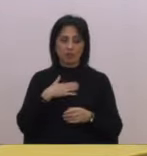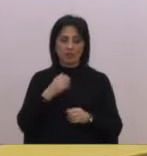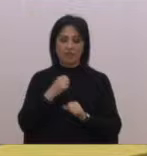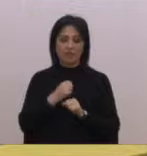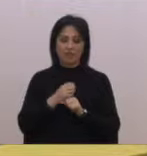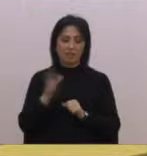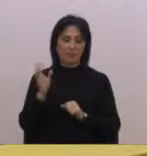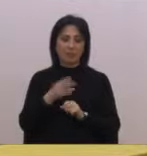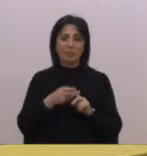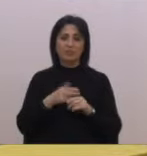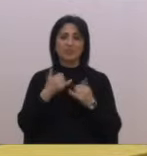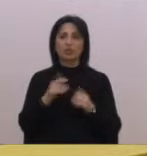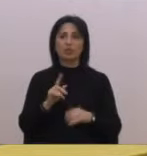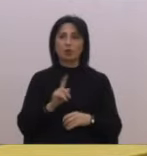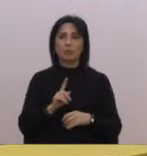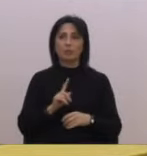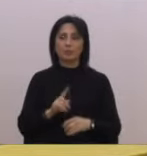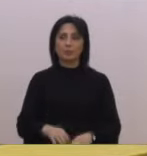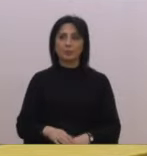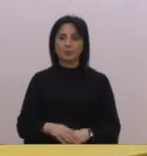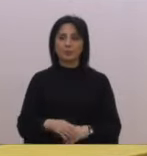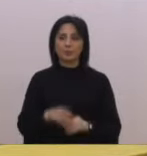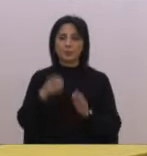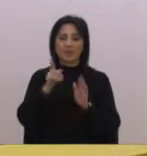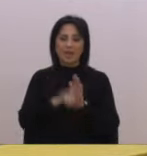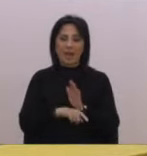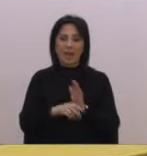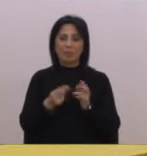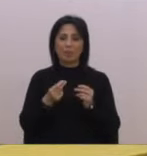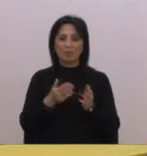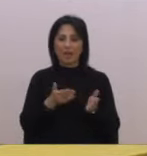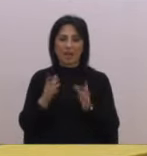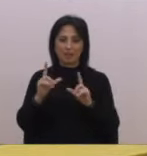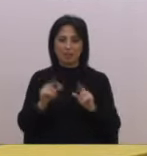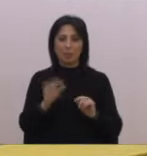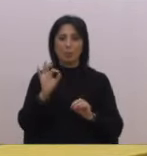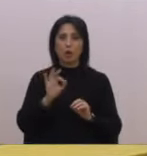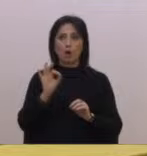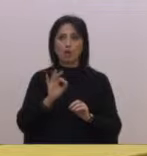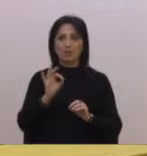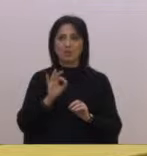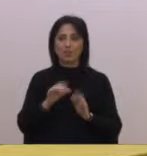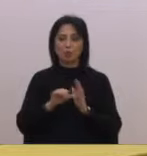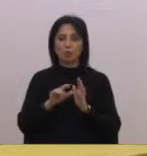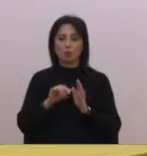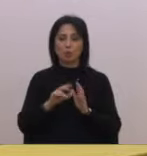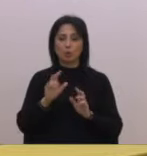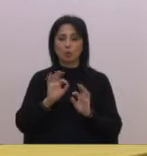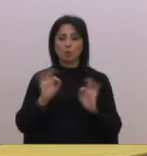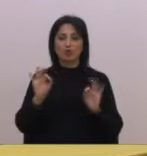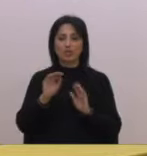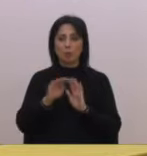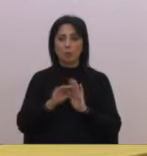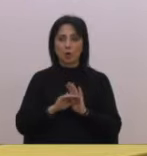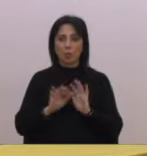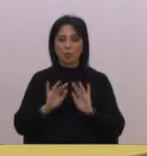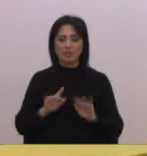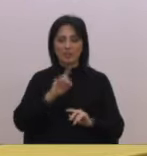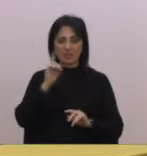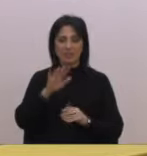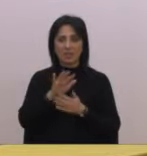ვაკეთებთ ყველაფერს იმისთვის, რომ გაიაქტეს ფულადი რესურსები, პროცენტის სუბსიდირების უნივერსალური პროგრამა მიმდინარე